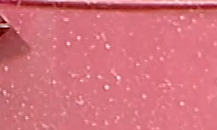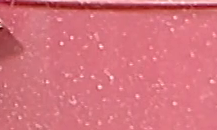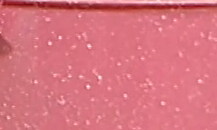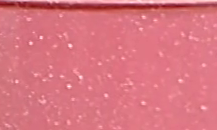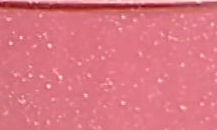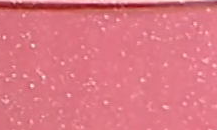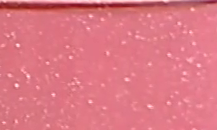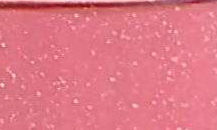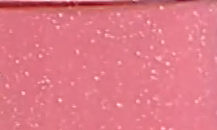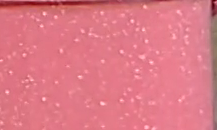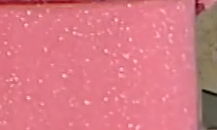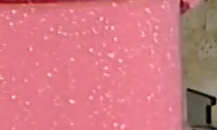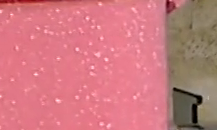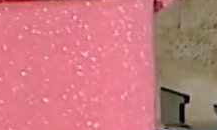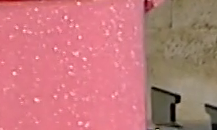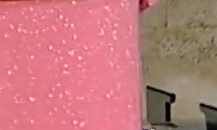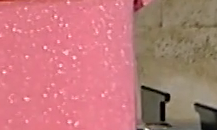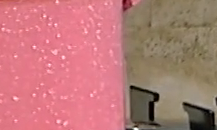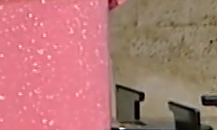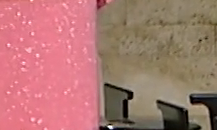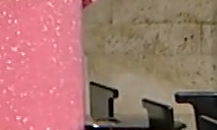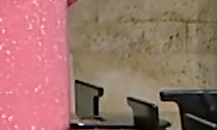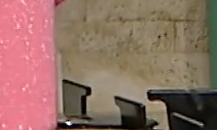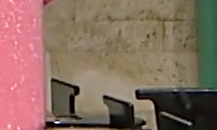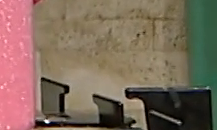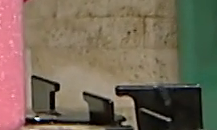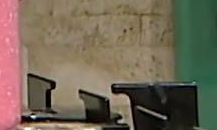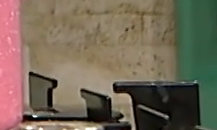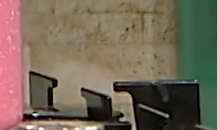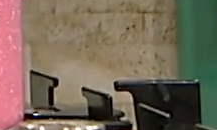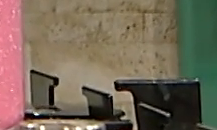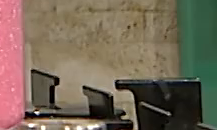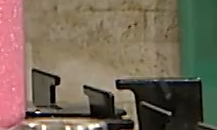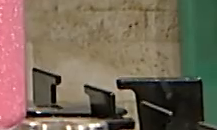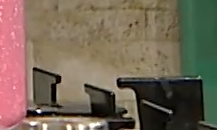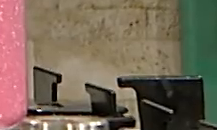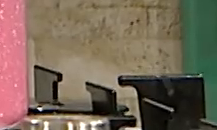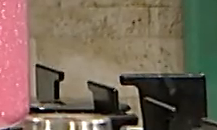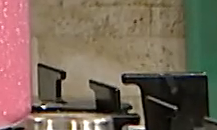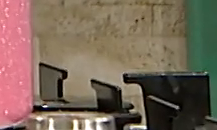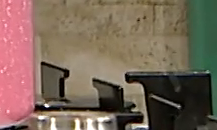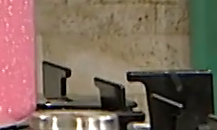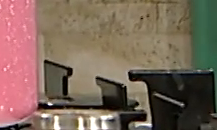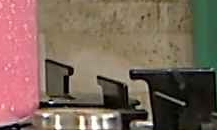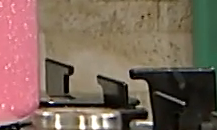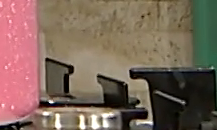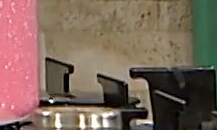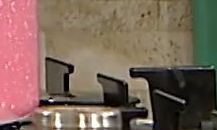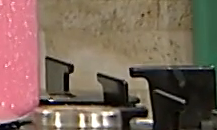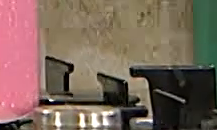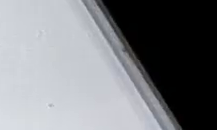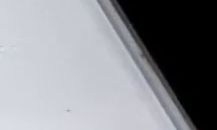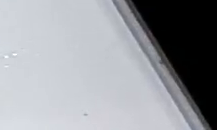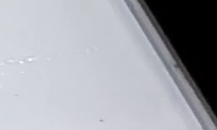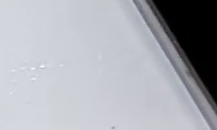yakacağız yağın altını Ben kızdırmıştım altını söndürdükten sonra biberini atıyorum Çünkü biberin yanmasını Arzu